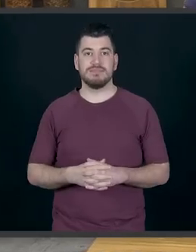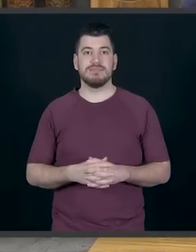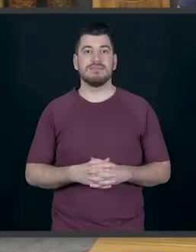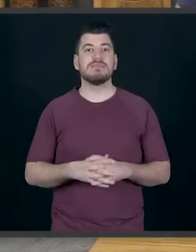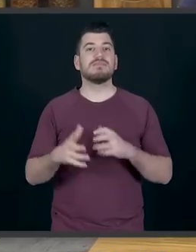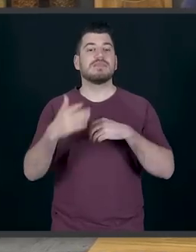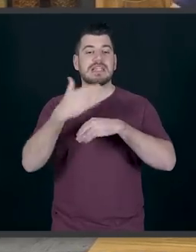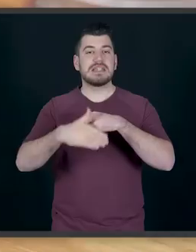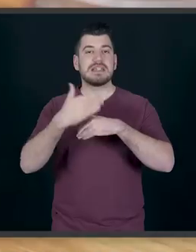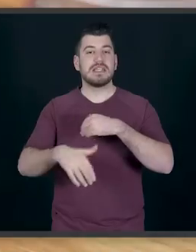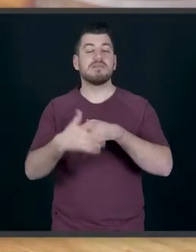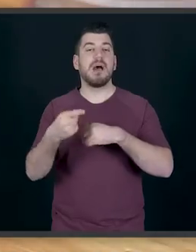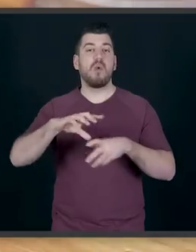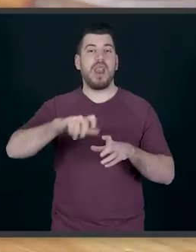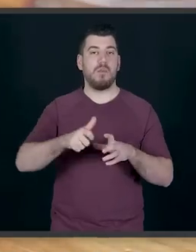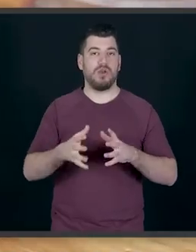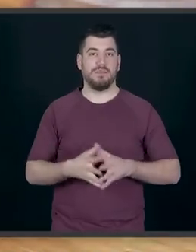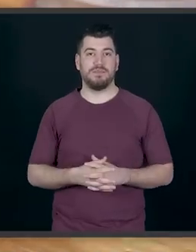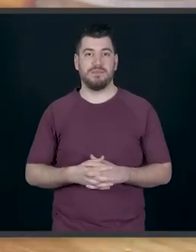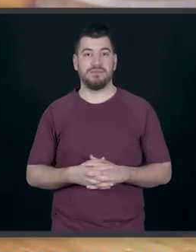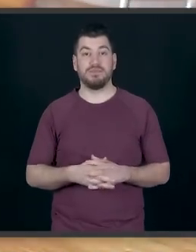Ξύσμα από δύο λεμόνια.